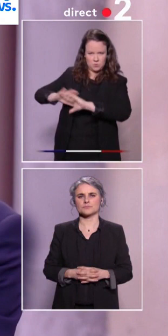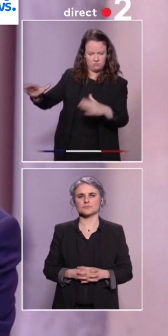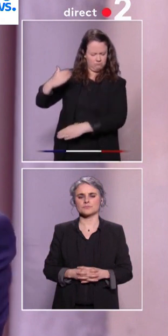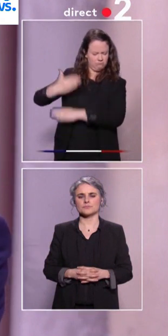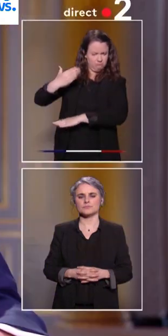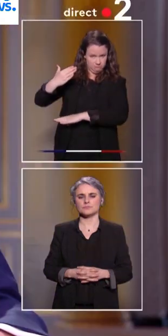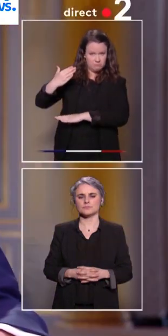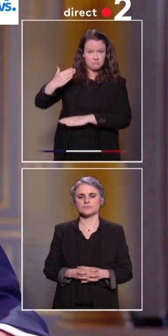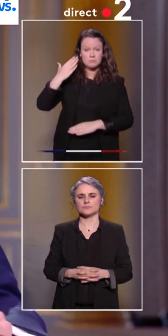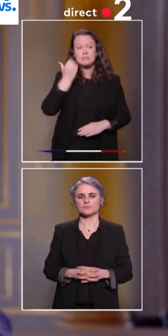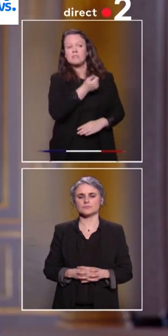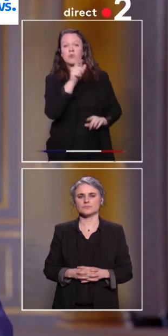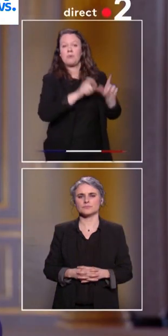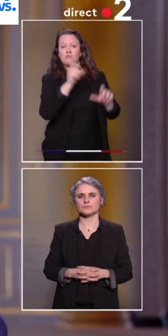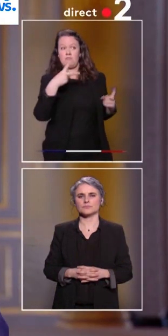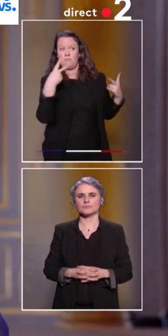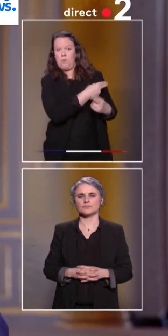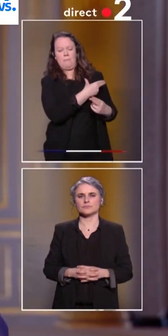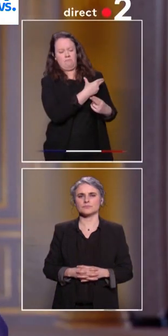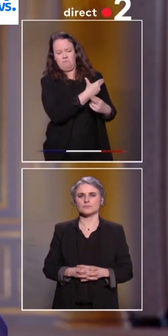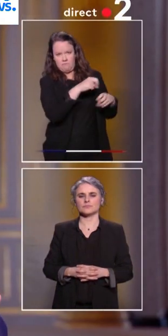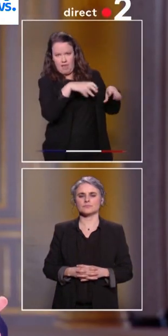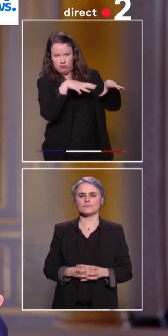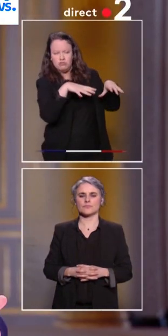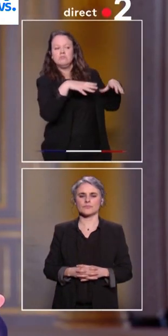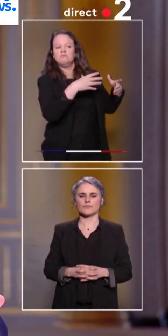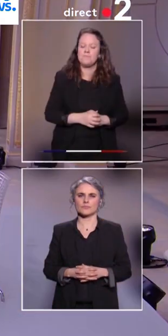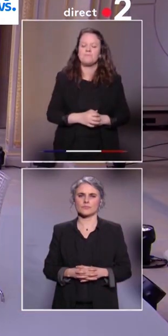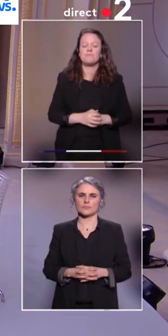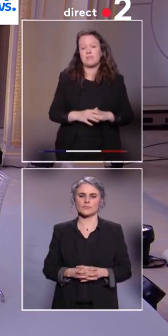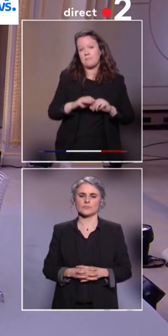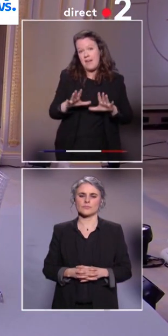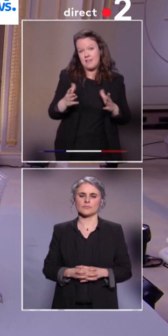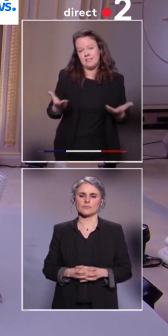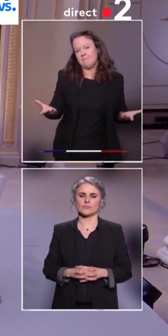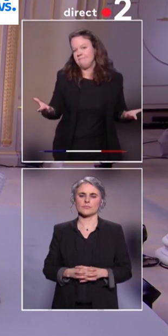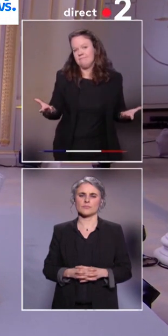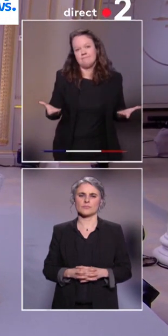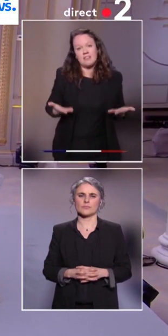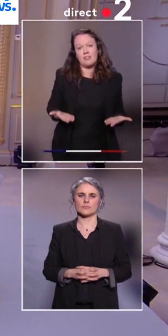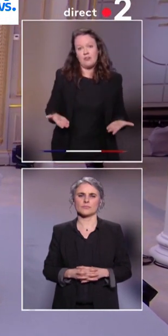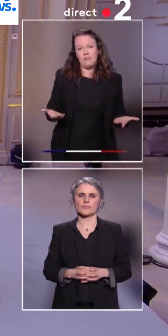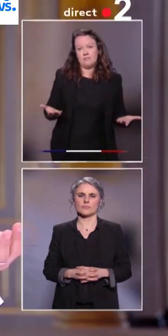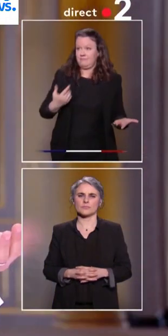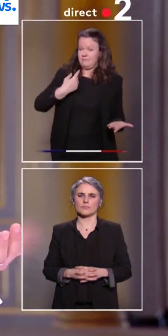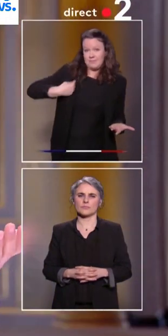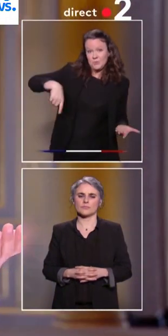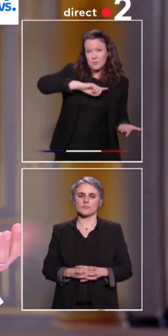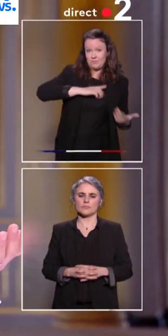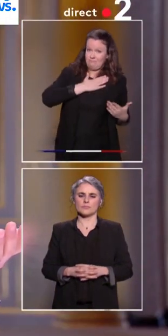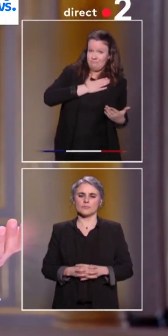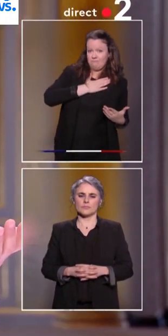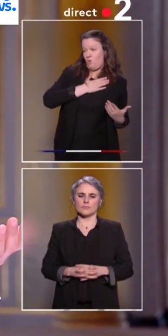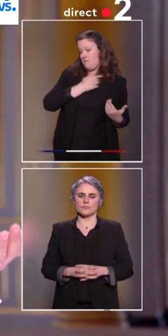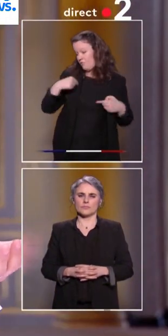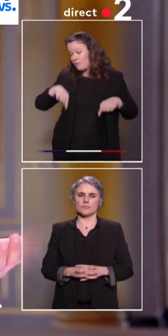quelques-uns l'activité. Et après, c'est aussi à nous, à moi, à l'exécutif, d'essayer